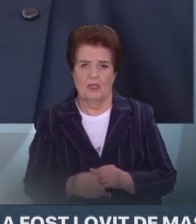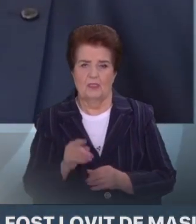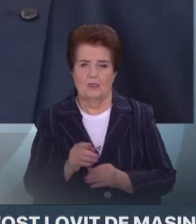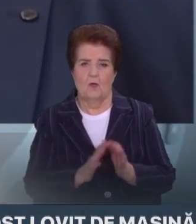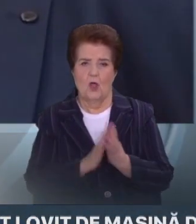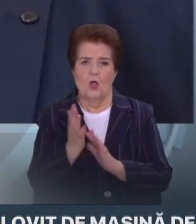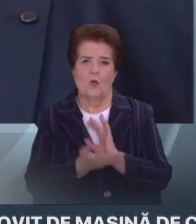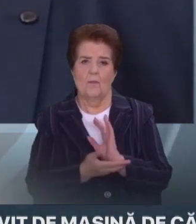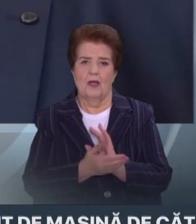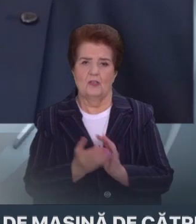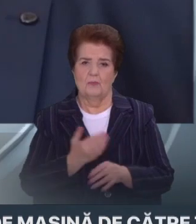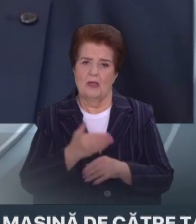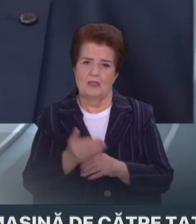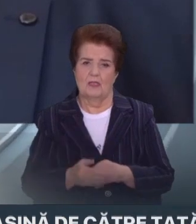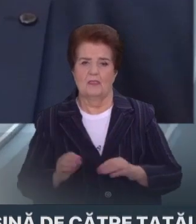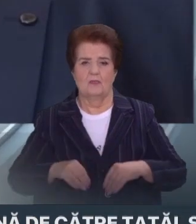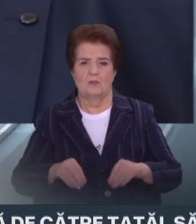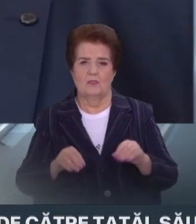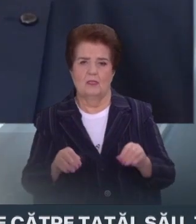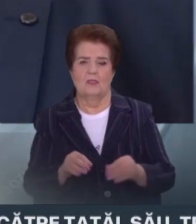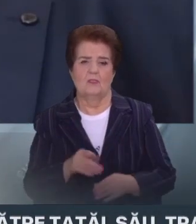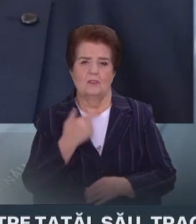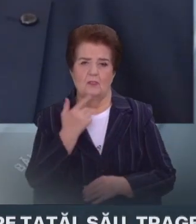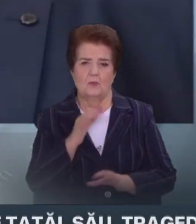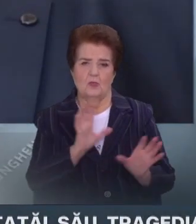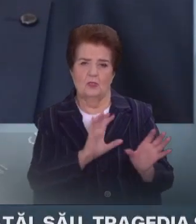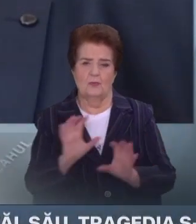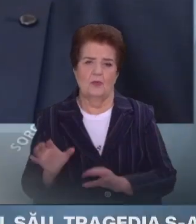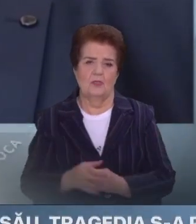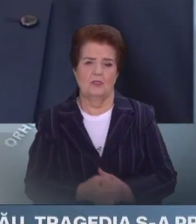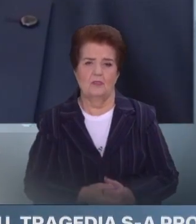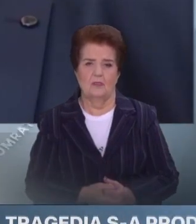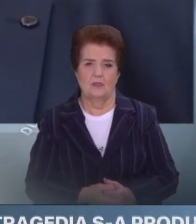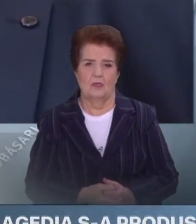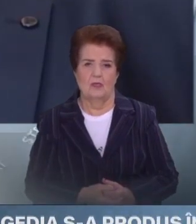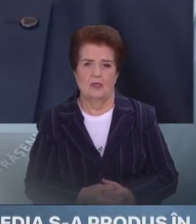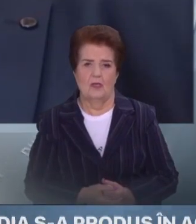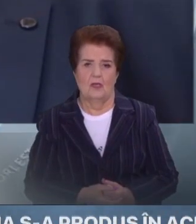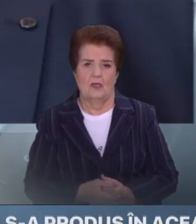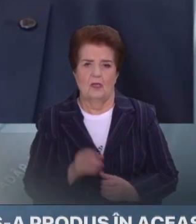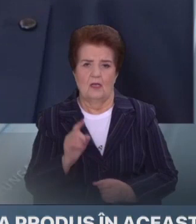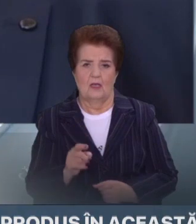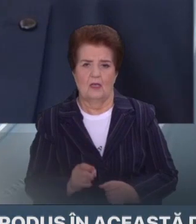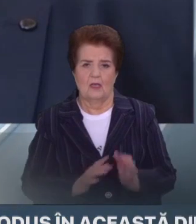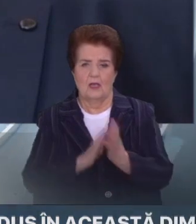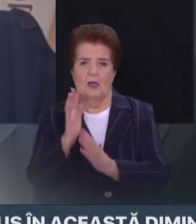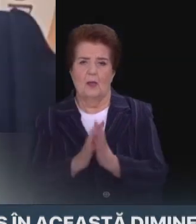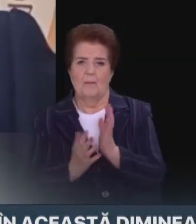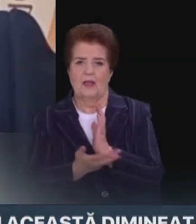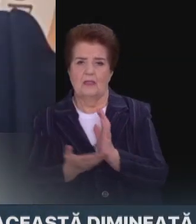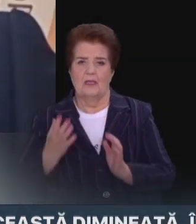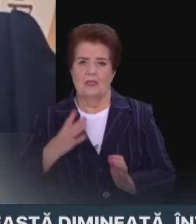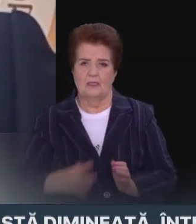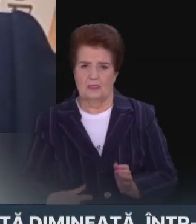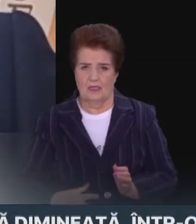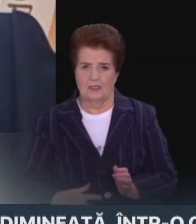târziu. Ce puteți să faceți ca să vă protejați recolta? în plantațiile deja existente, puțin